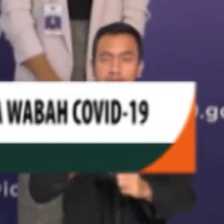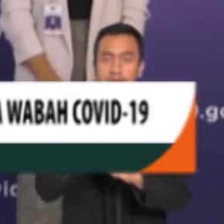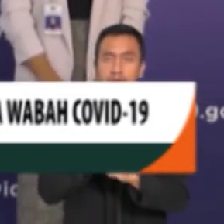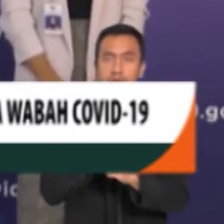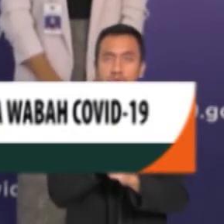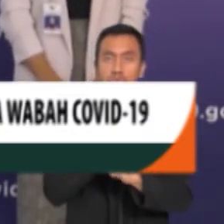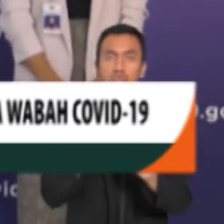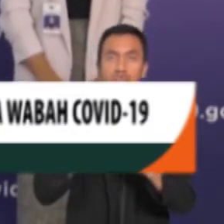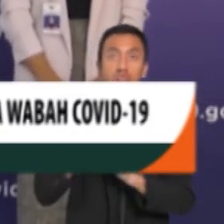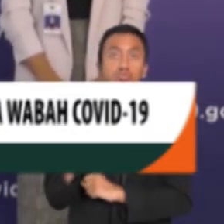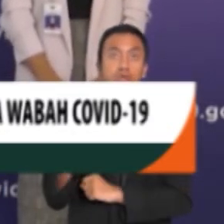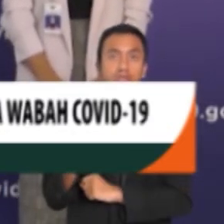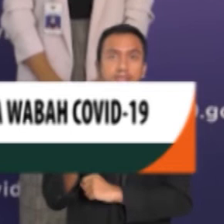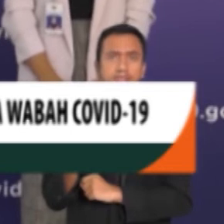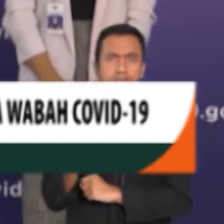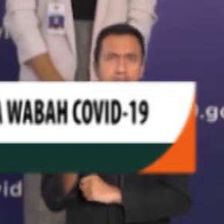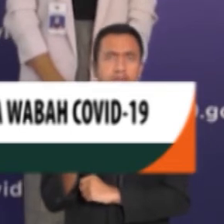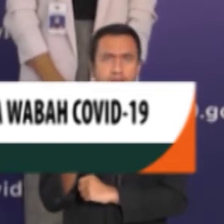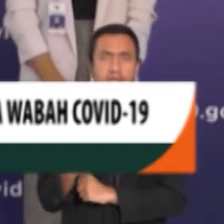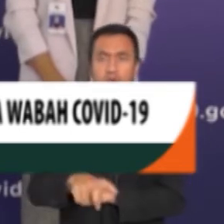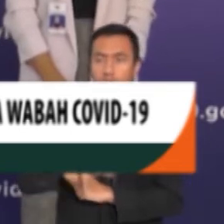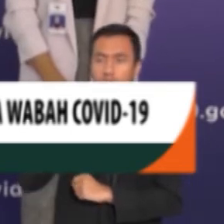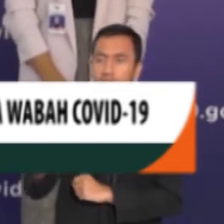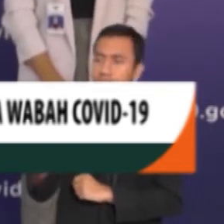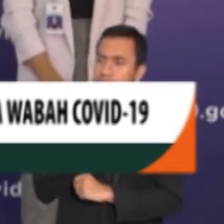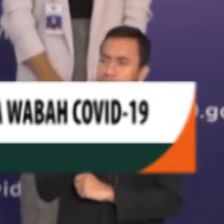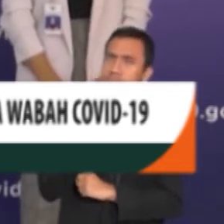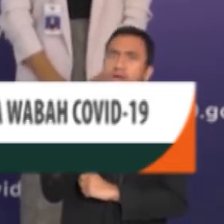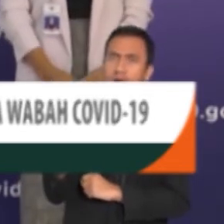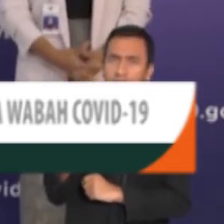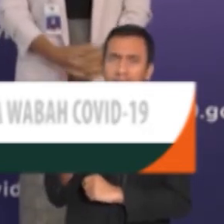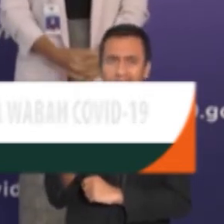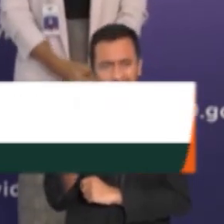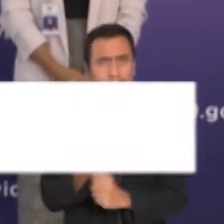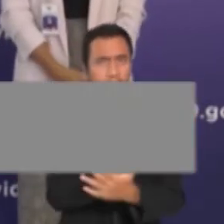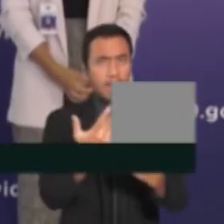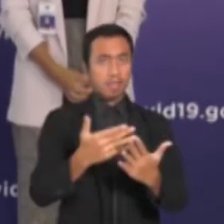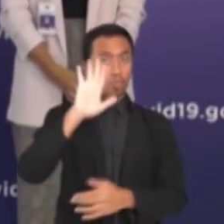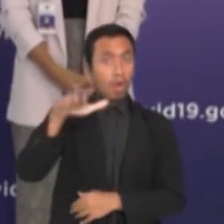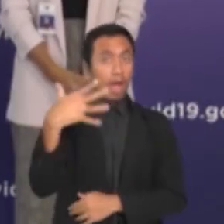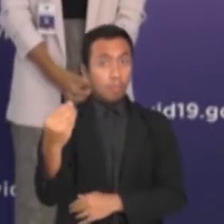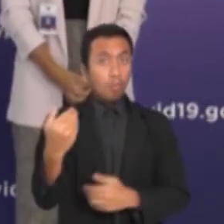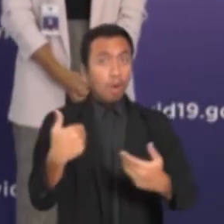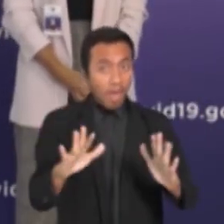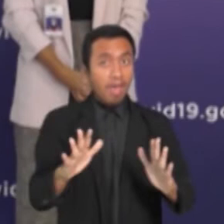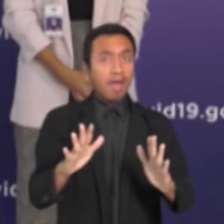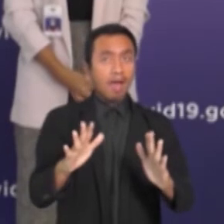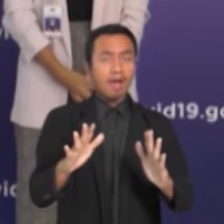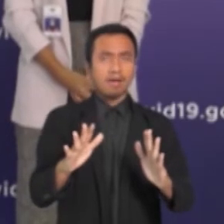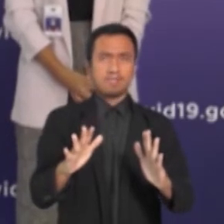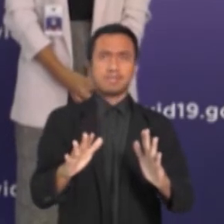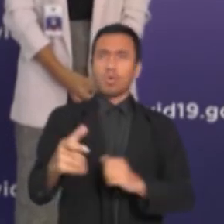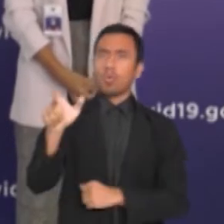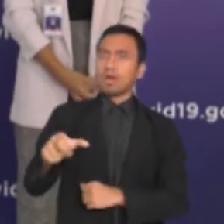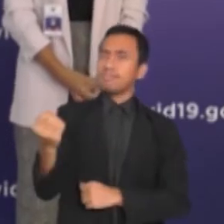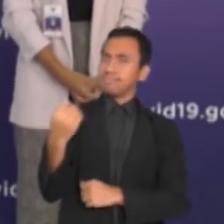kesan seolah-olah masyarakat boleh mudik dengan syarat tertentu